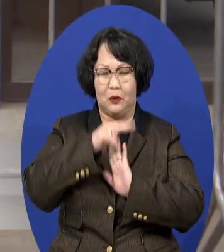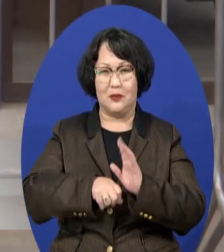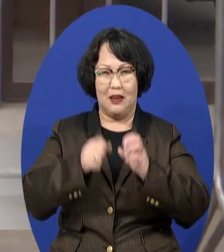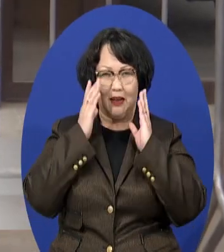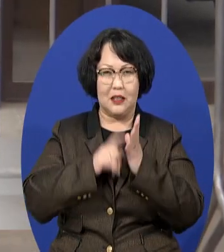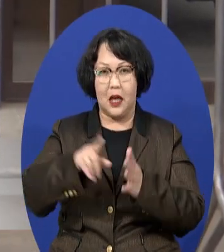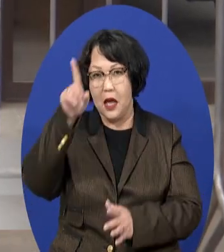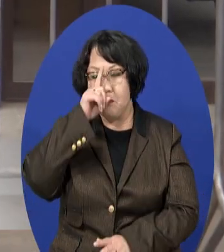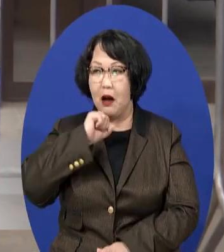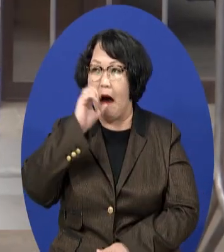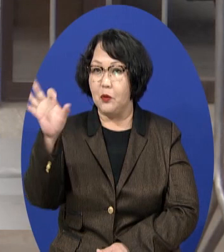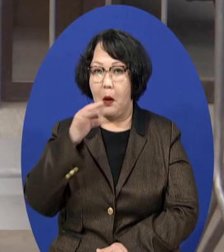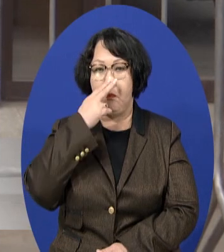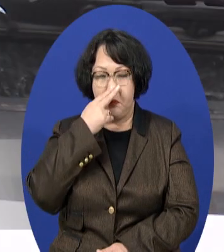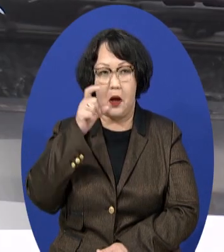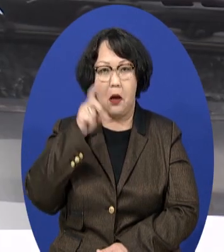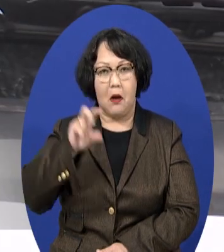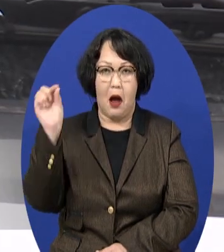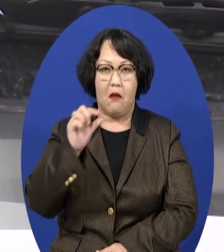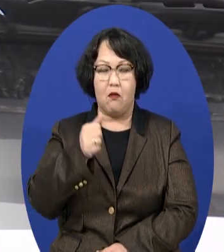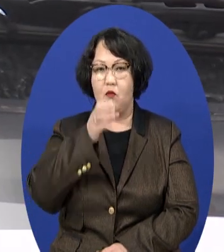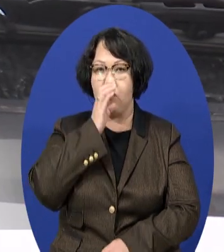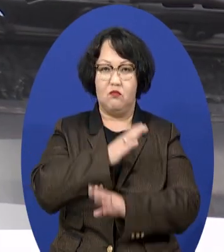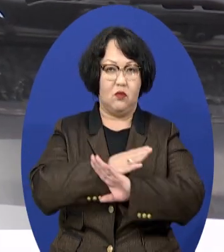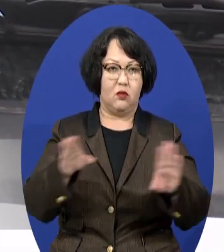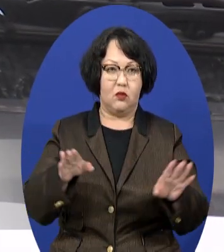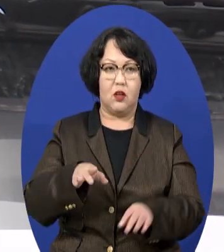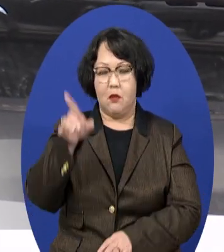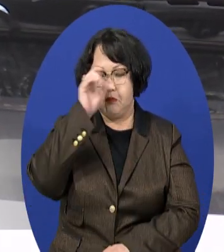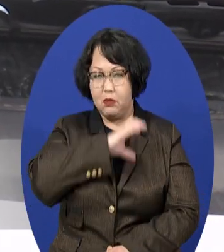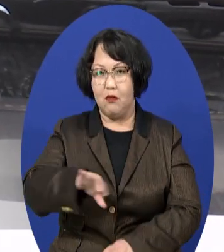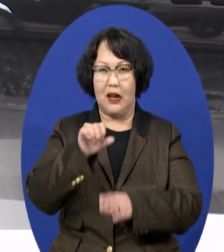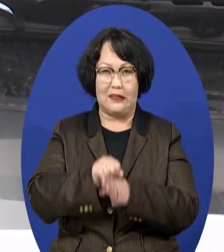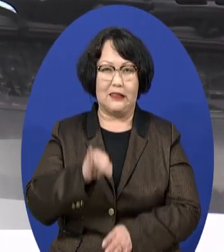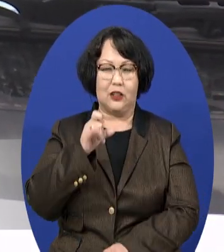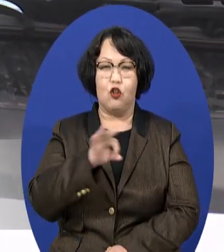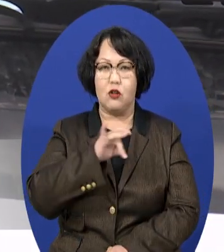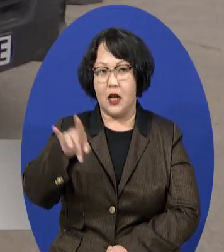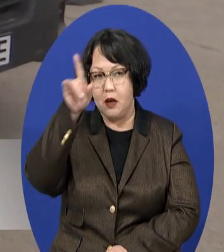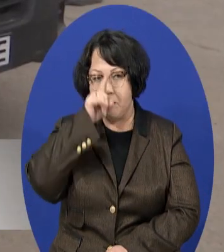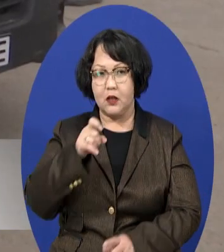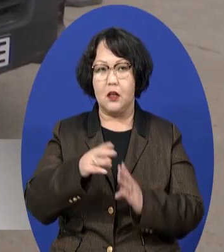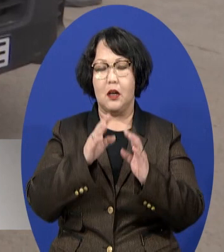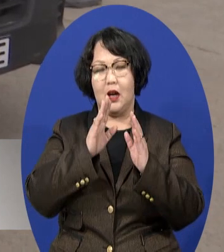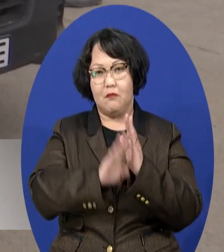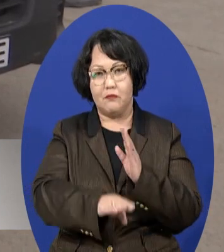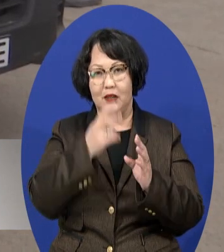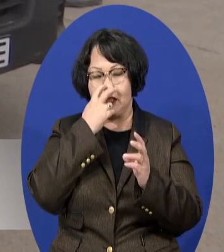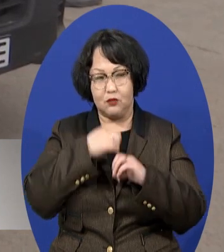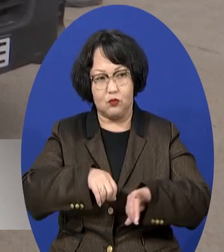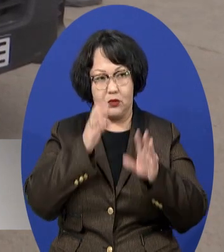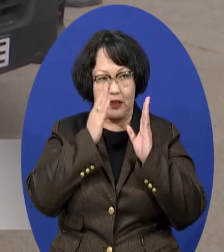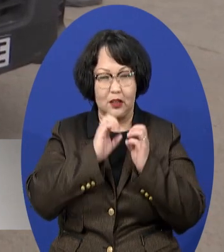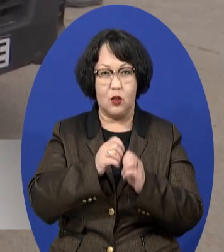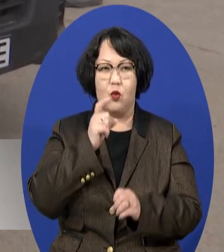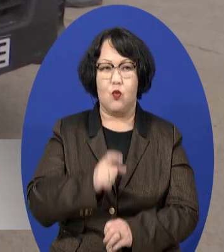бэлтгэл хэрэглэхгүй хайвал салбарын ам сануулсаар байгаа. Эмнэлгүүдийн ачаал өндөр. За өрхийн эмнэлгүүд гэрийн ажиглалт тусгаарлалтыг бол хариуцаж байгаа ч гэсэн хүн хүч